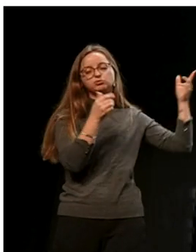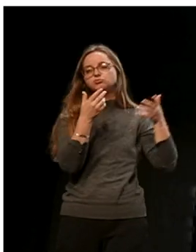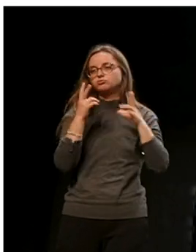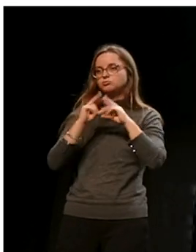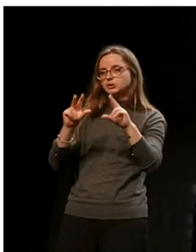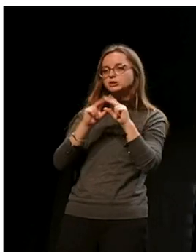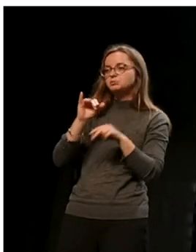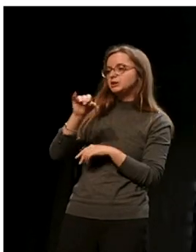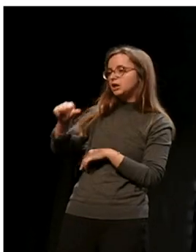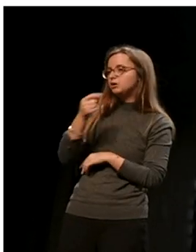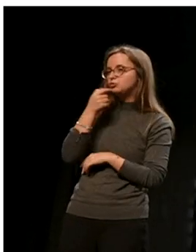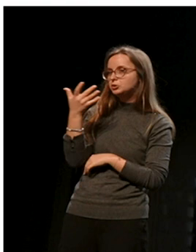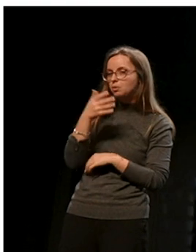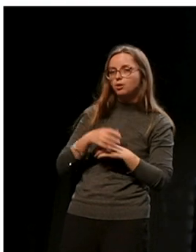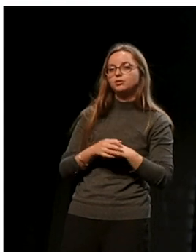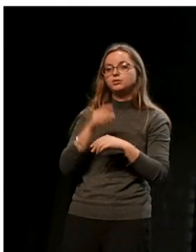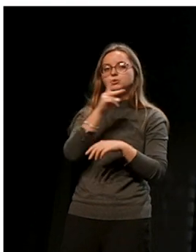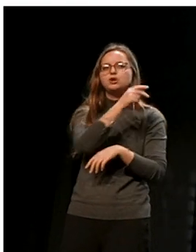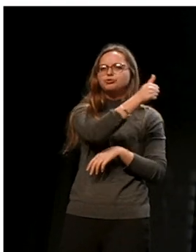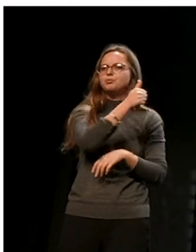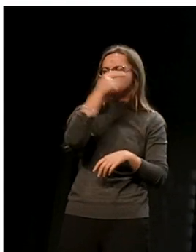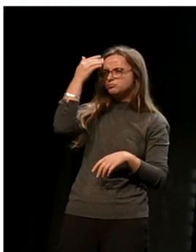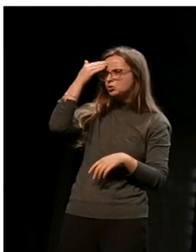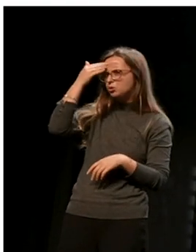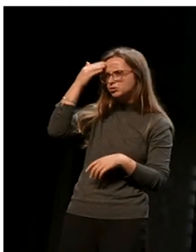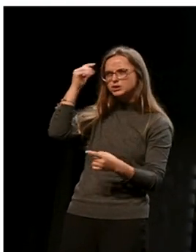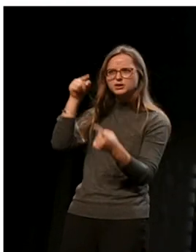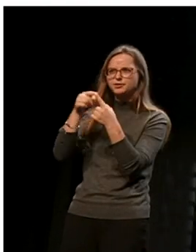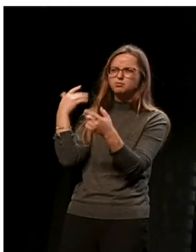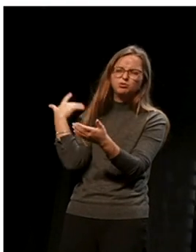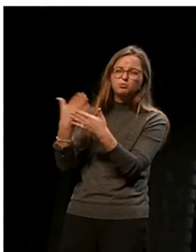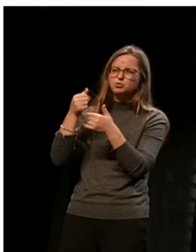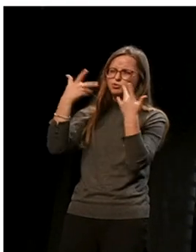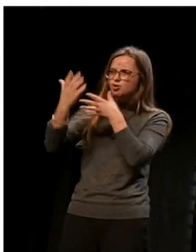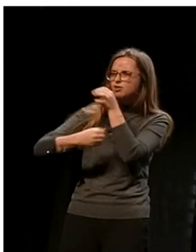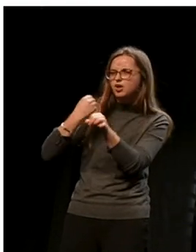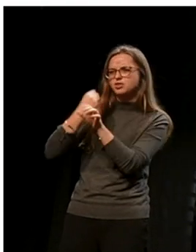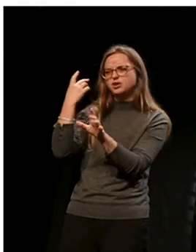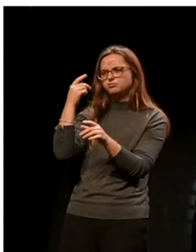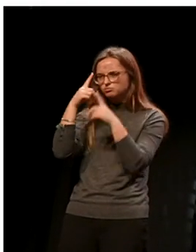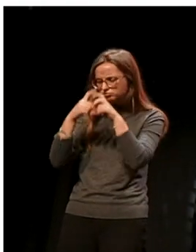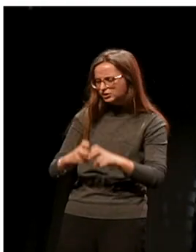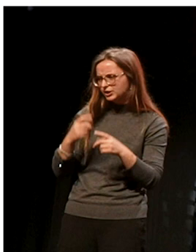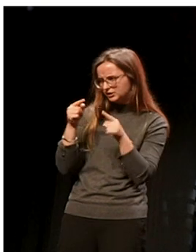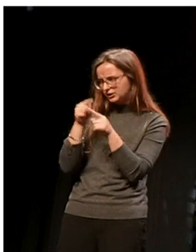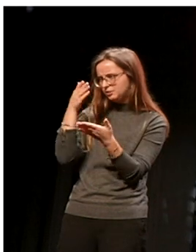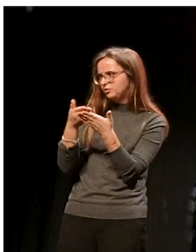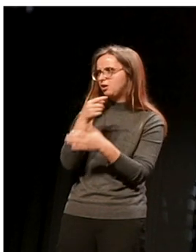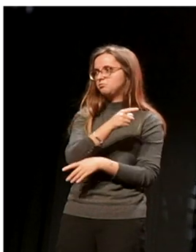On sait que tu travailles sur le sujet depuis pas mal de temps. Tu pourrais peut-être nous présenter en quelques slides ce que c'est que des IA.